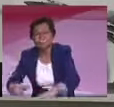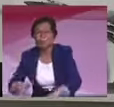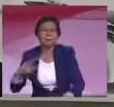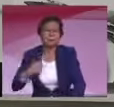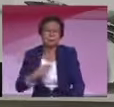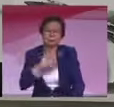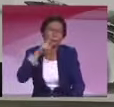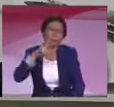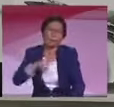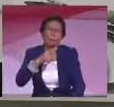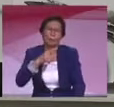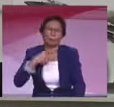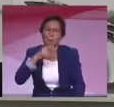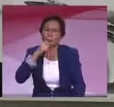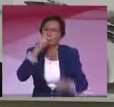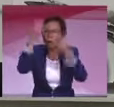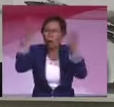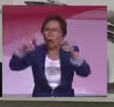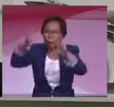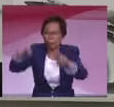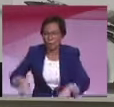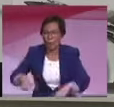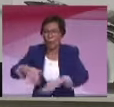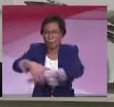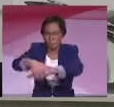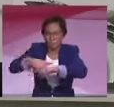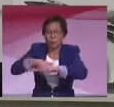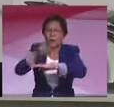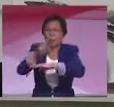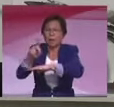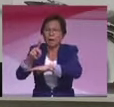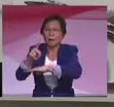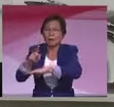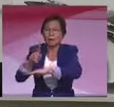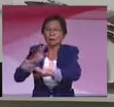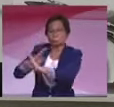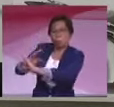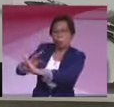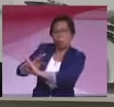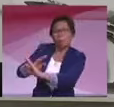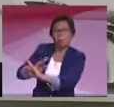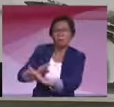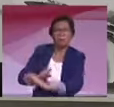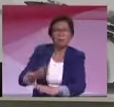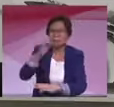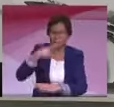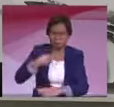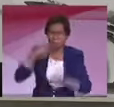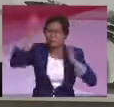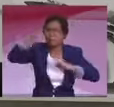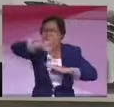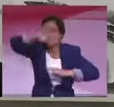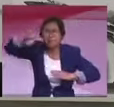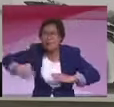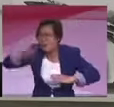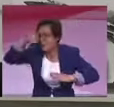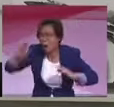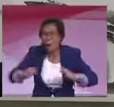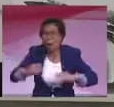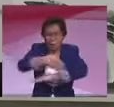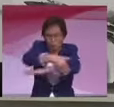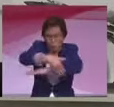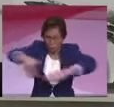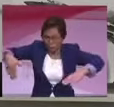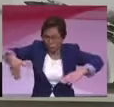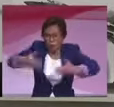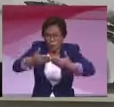umumkan rakyat Britain diskat, kerana memang selama ini tidak ada pun. Kita tak pernah membuka pun sempadan negara kita kepada